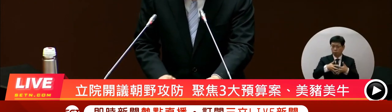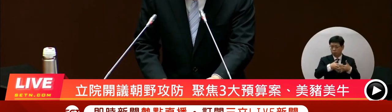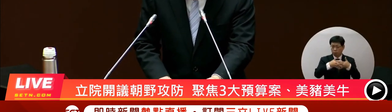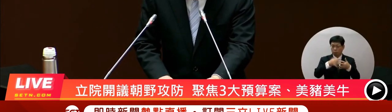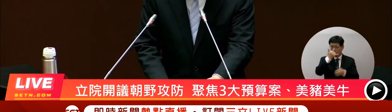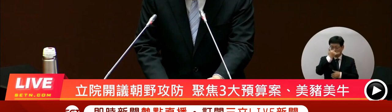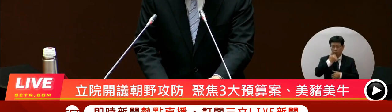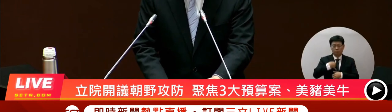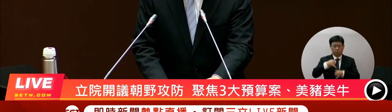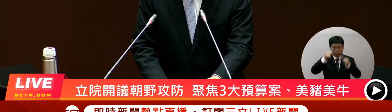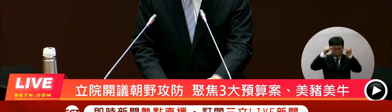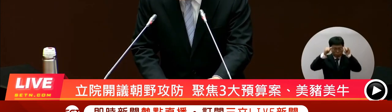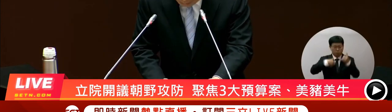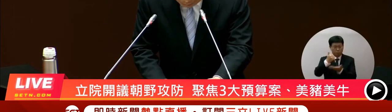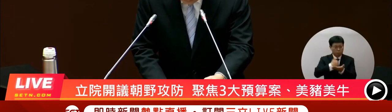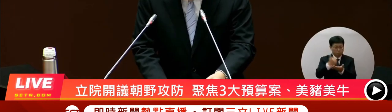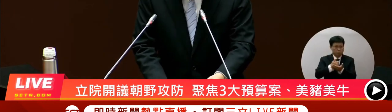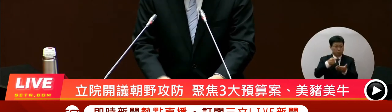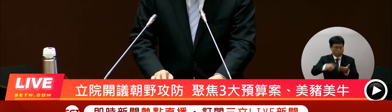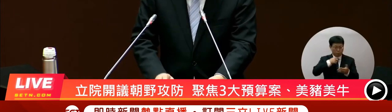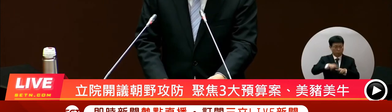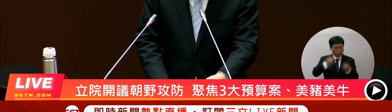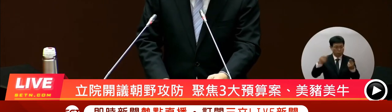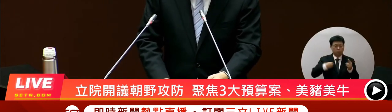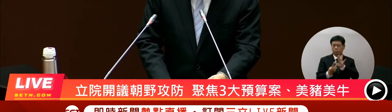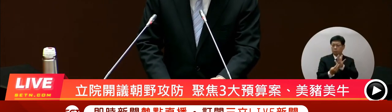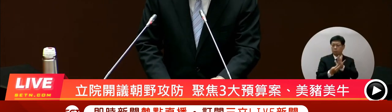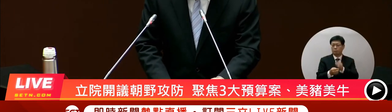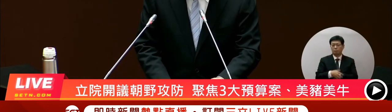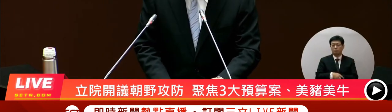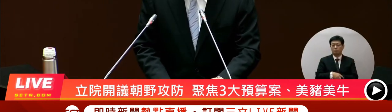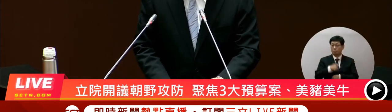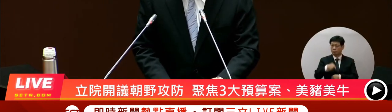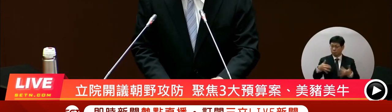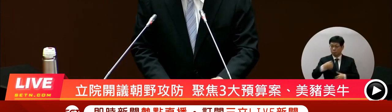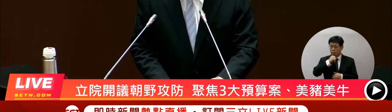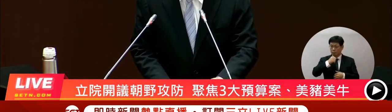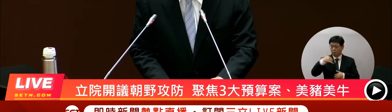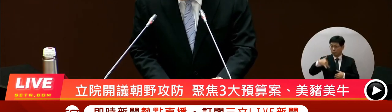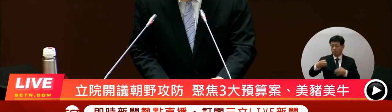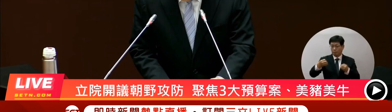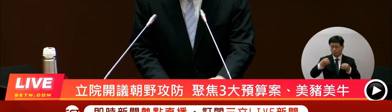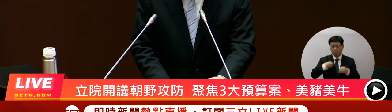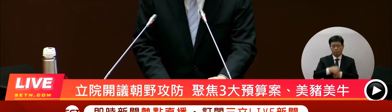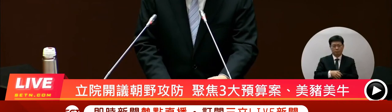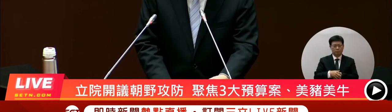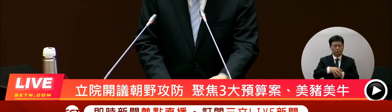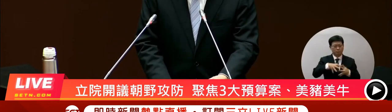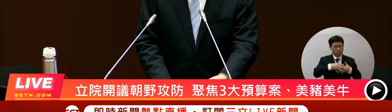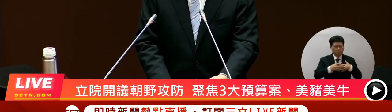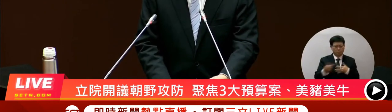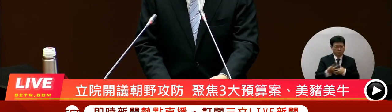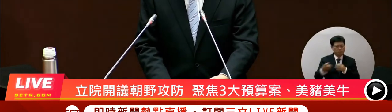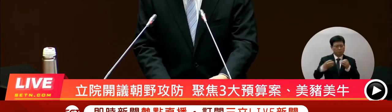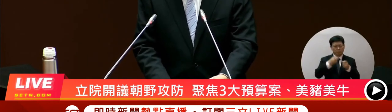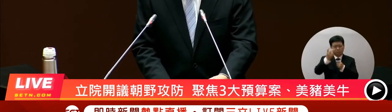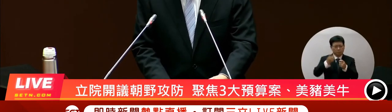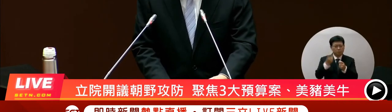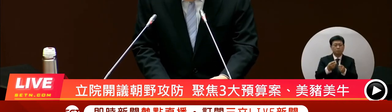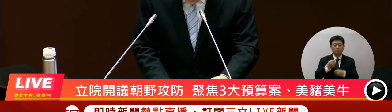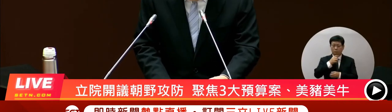美牛进口时说的一段话。这个议题台美讨论 近20年，涉及贸